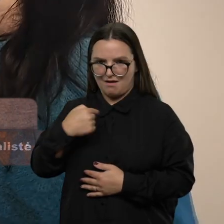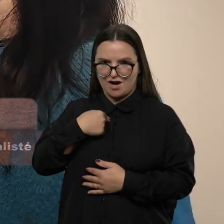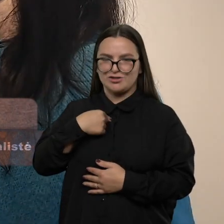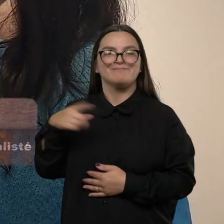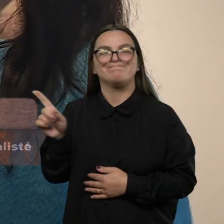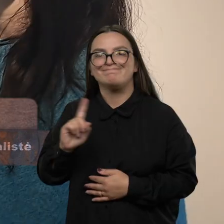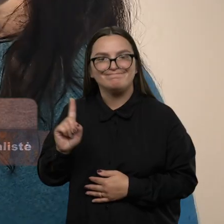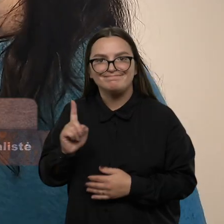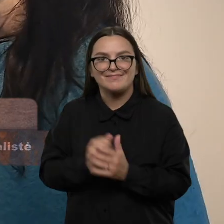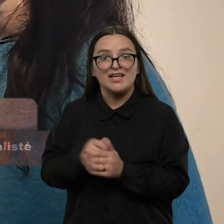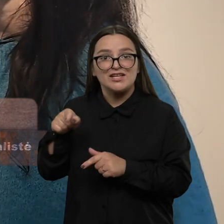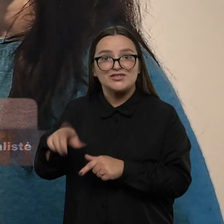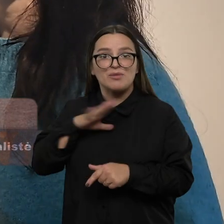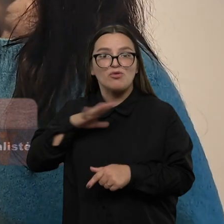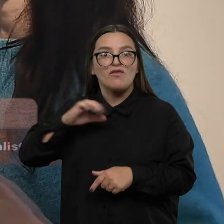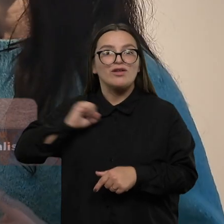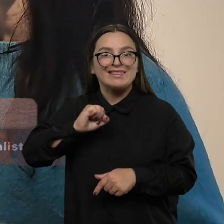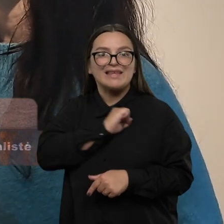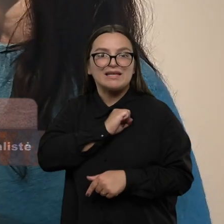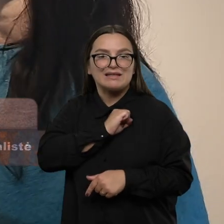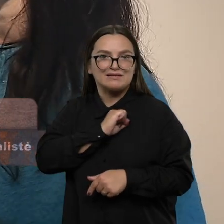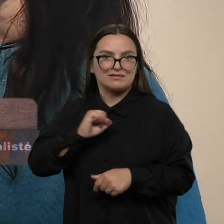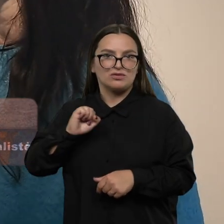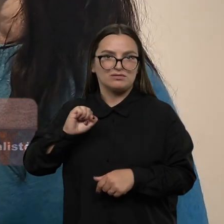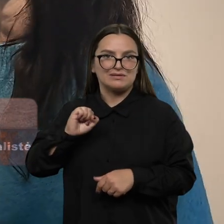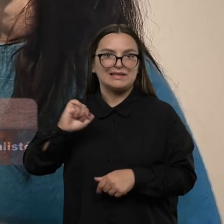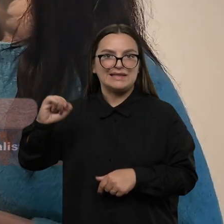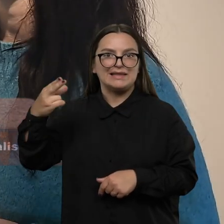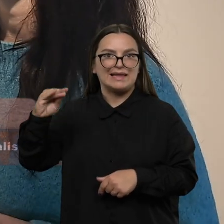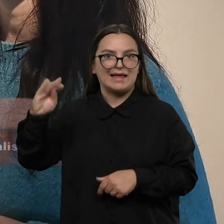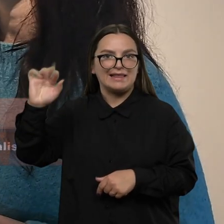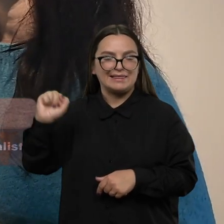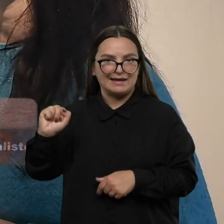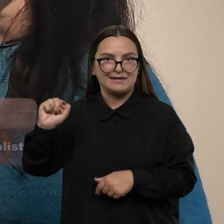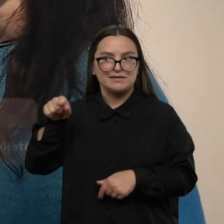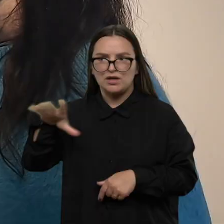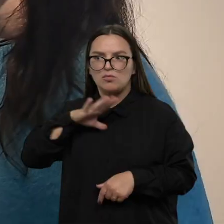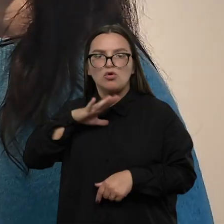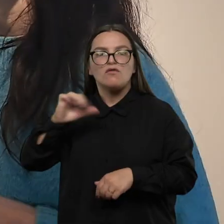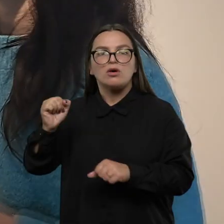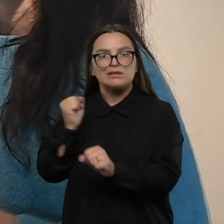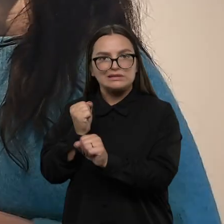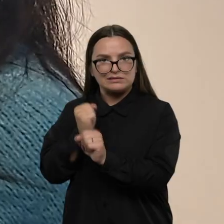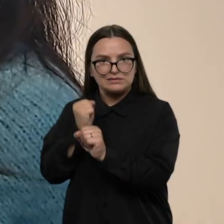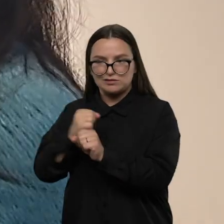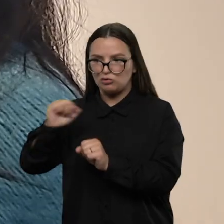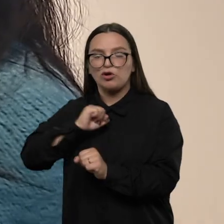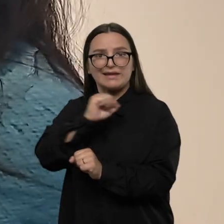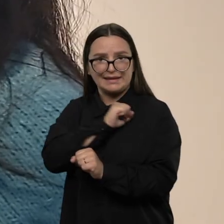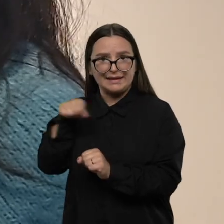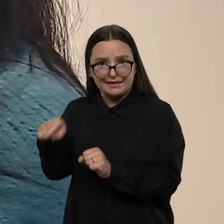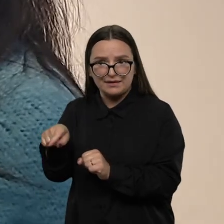žmogaus ir visai ne nuo manęs. Nuo čia dirbusios gydytojos Netos Marčiukaitytės. Ji dar čia